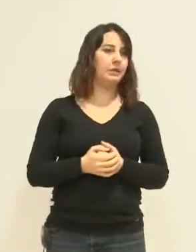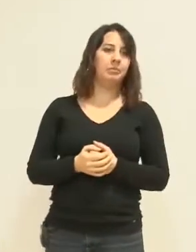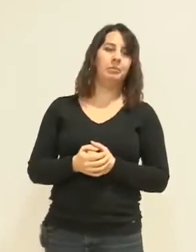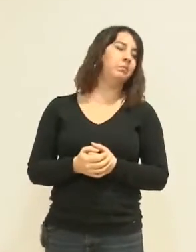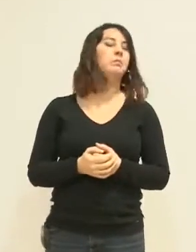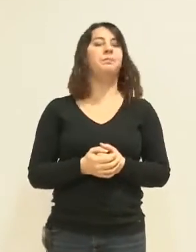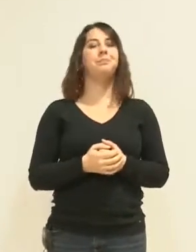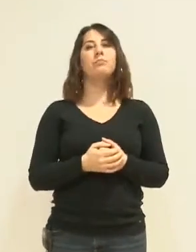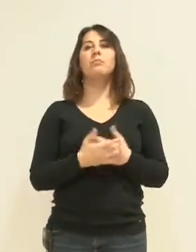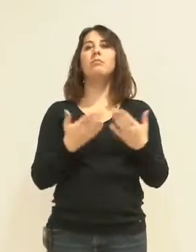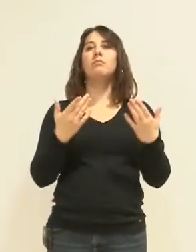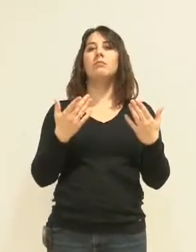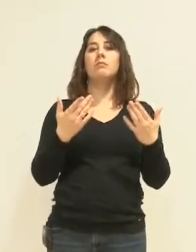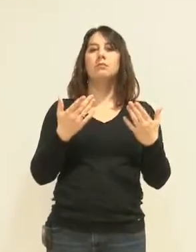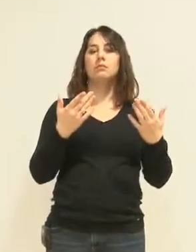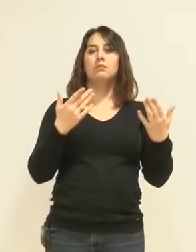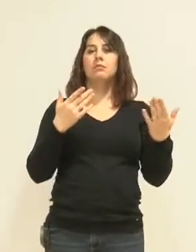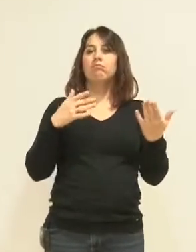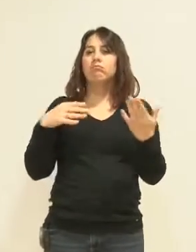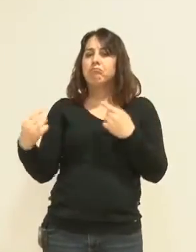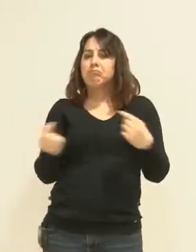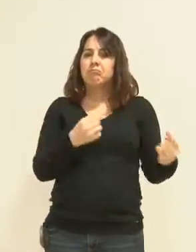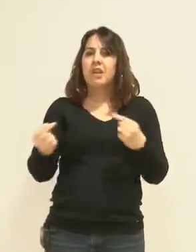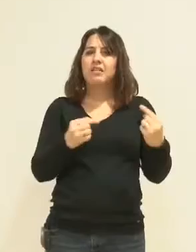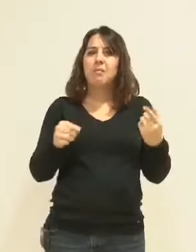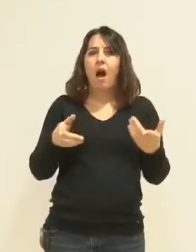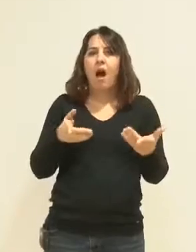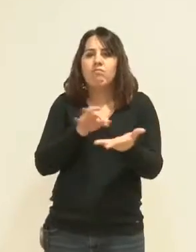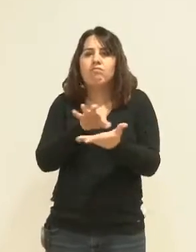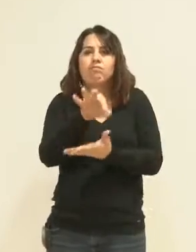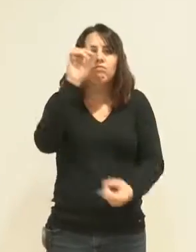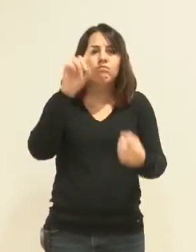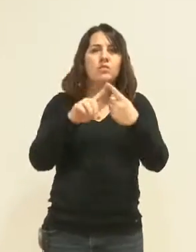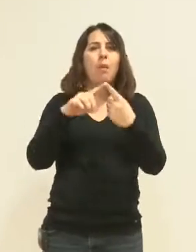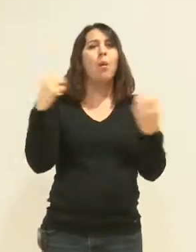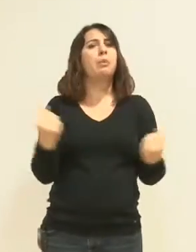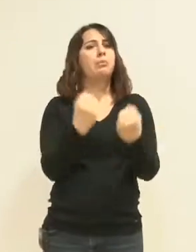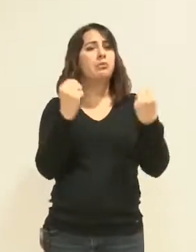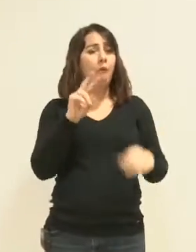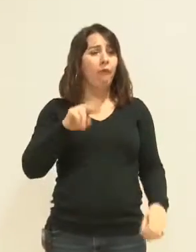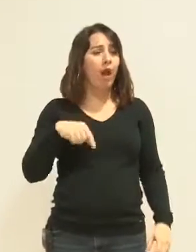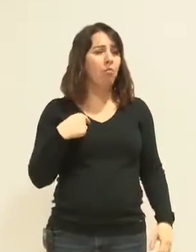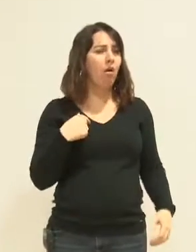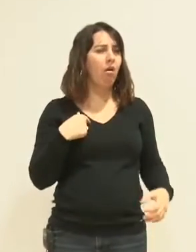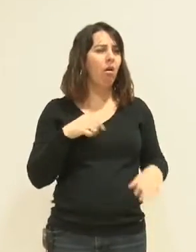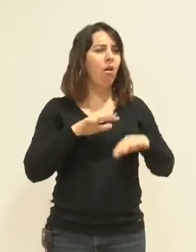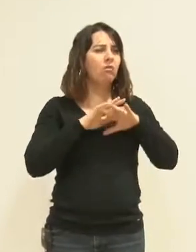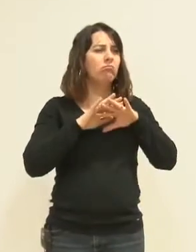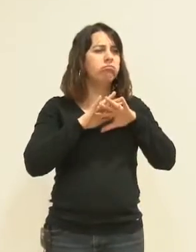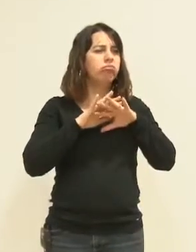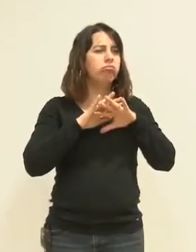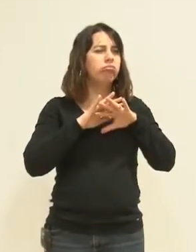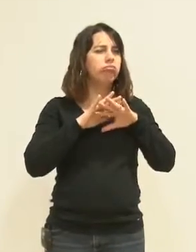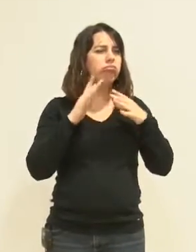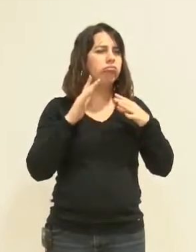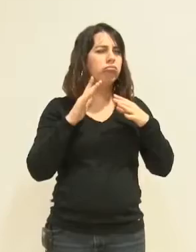Donc, ce débat d'orientation au sujet de la publicité me laisse, je dois dire, confuse. On trouve